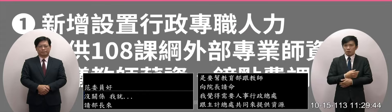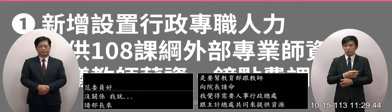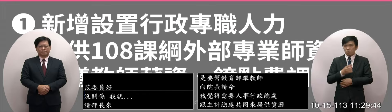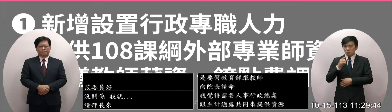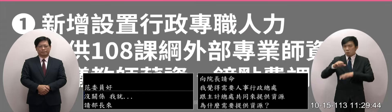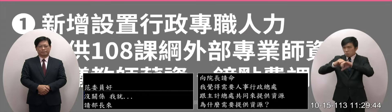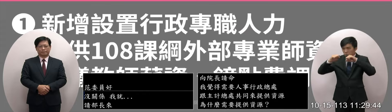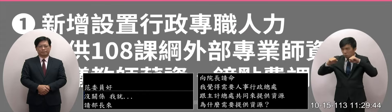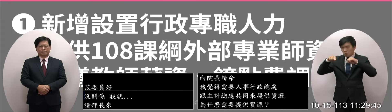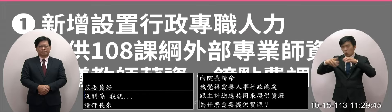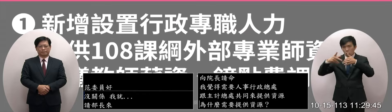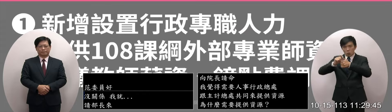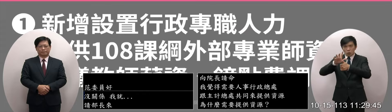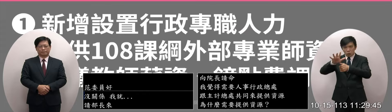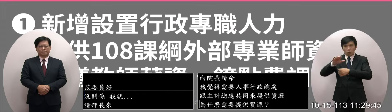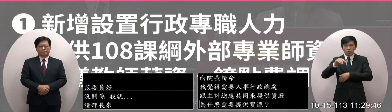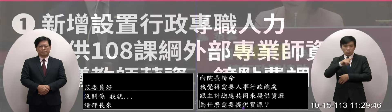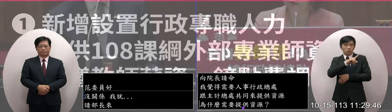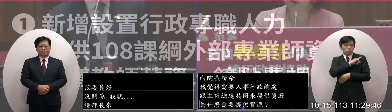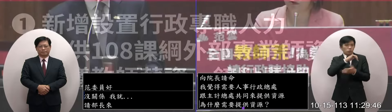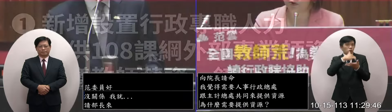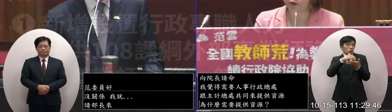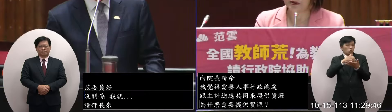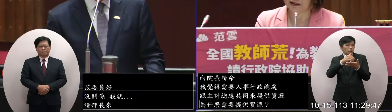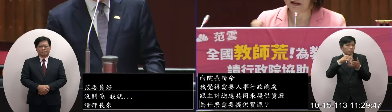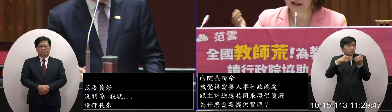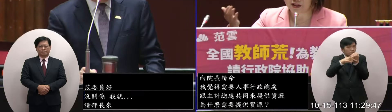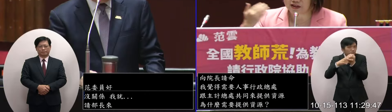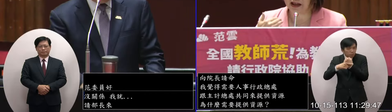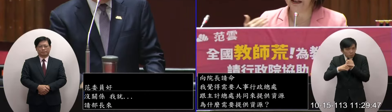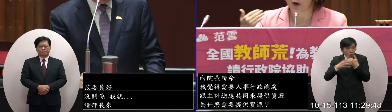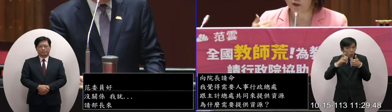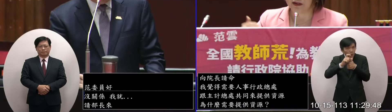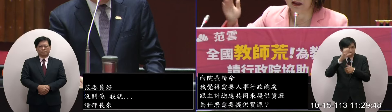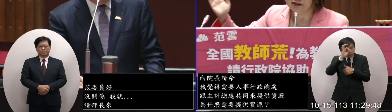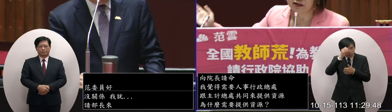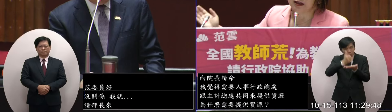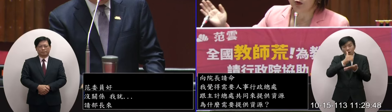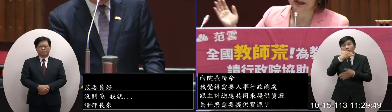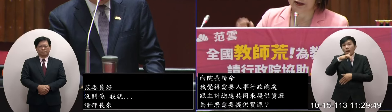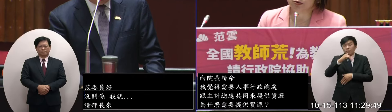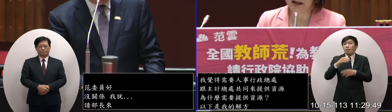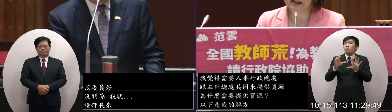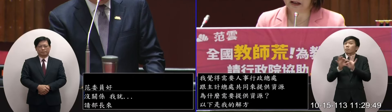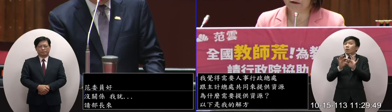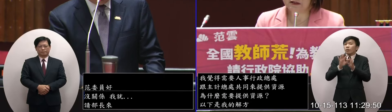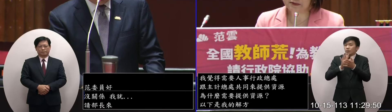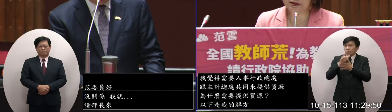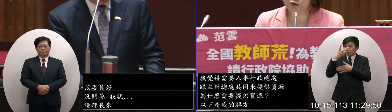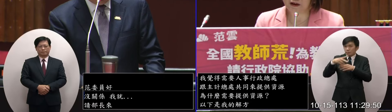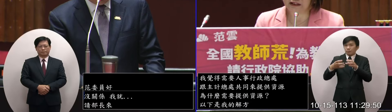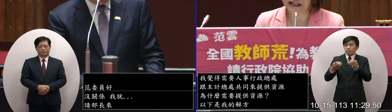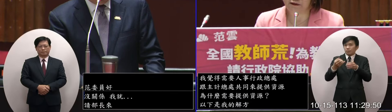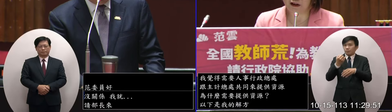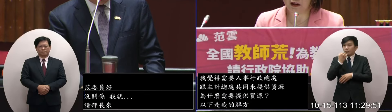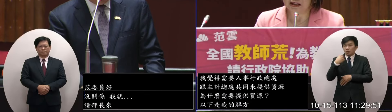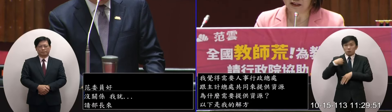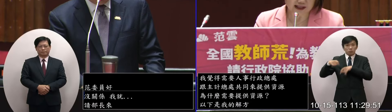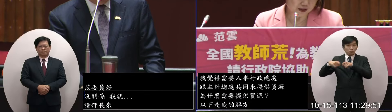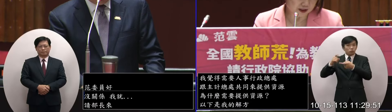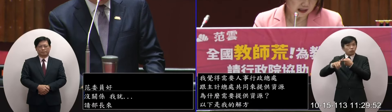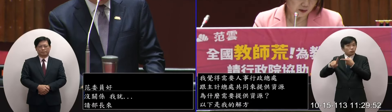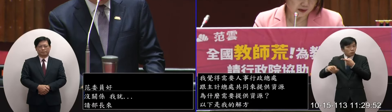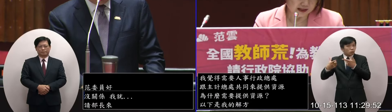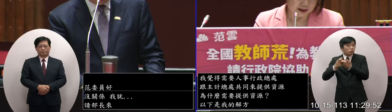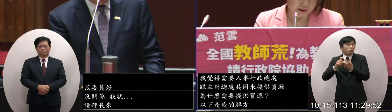质，那你们的统计分析也还没有找出。那当然这是可以讨论的，这我提出来的解方是不是最好的解方哦？